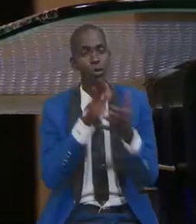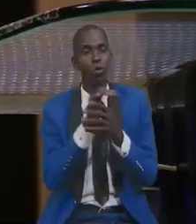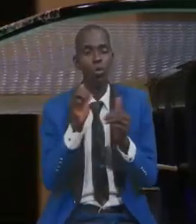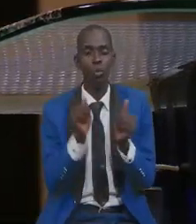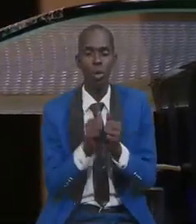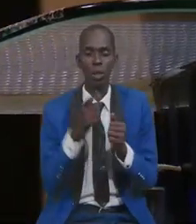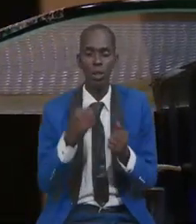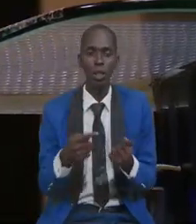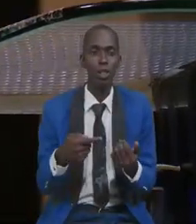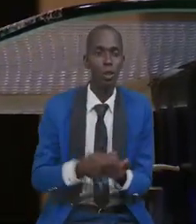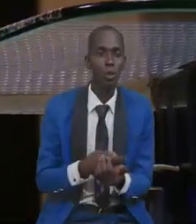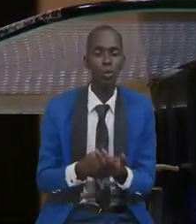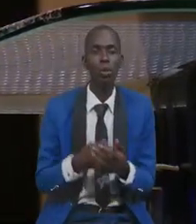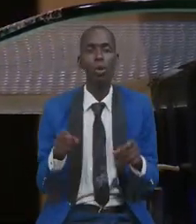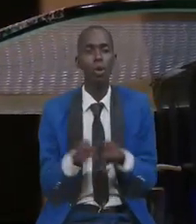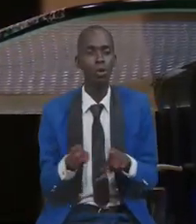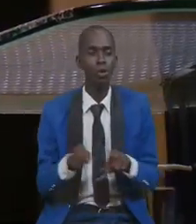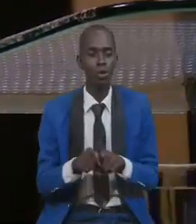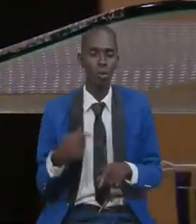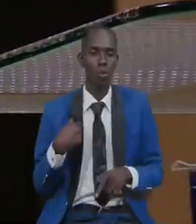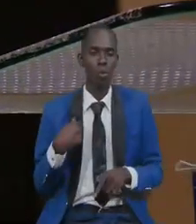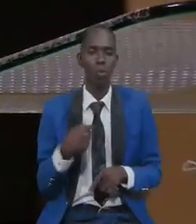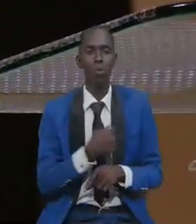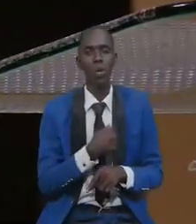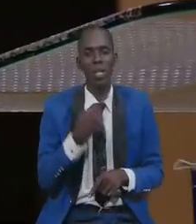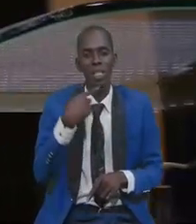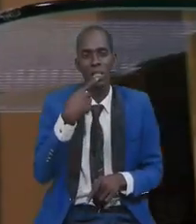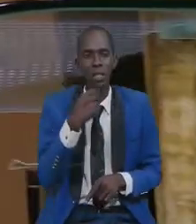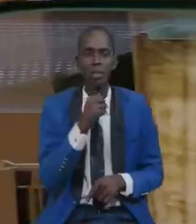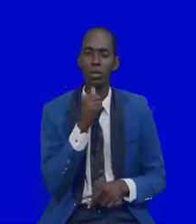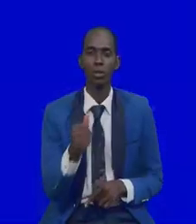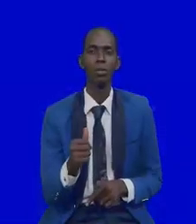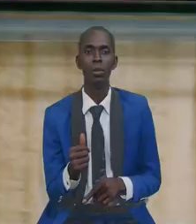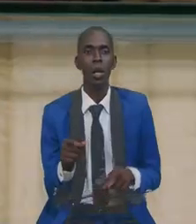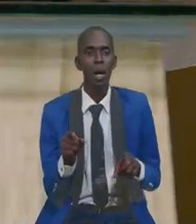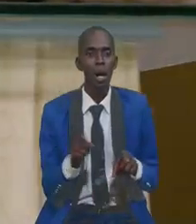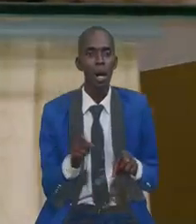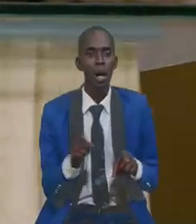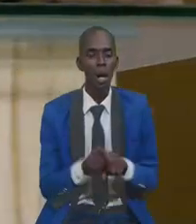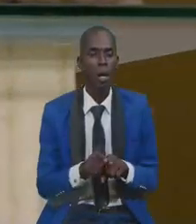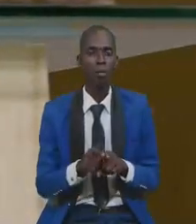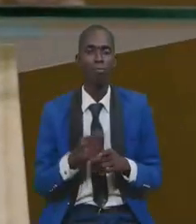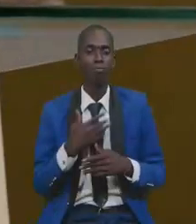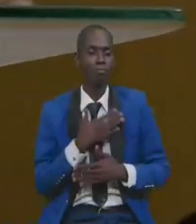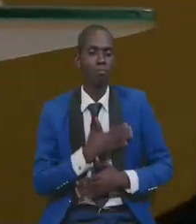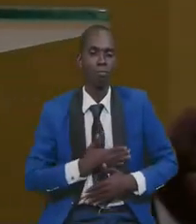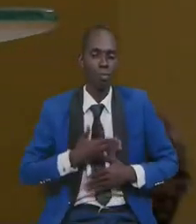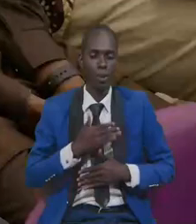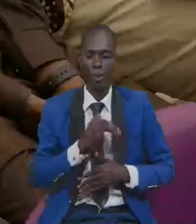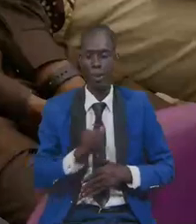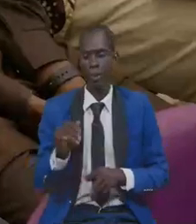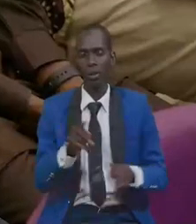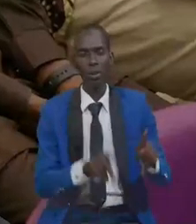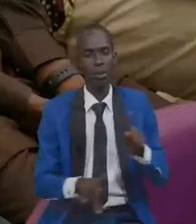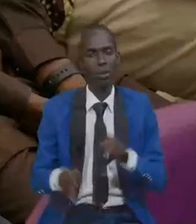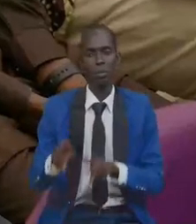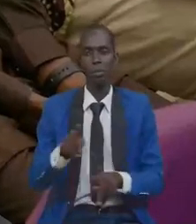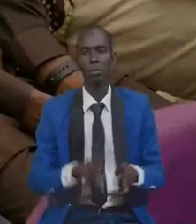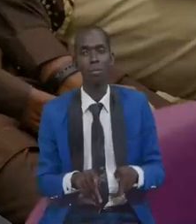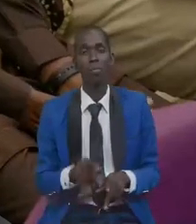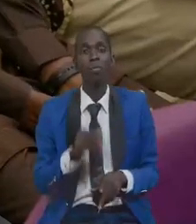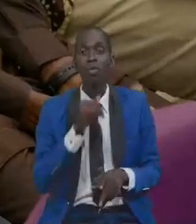l'évangile. Ainsi, nous parlons. » Non, comme pour plaire à des hommes. Non, comme